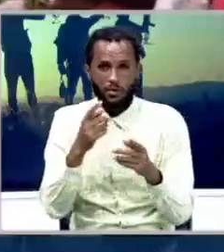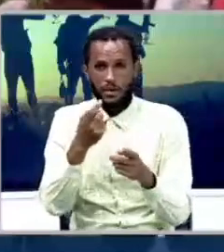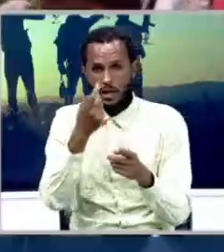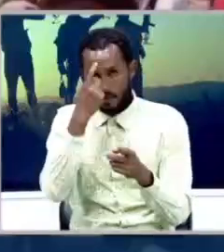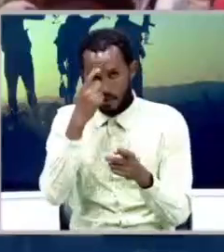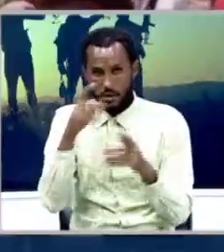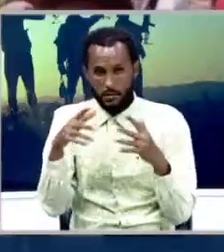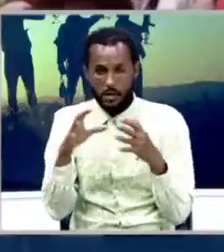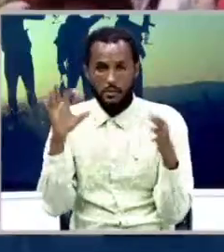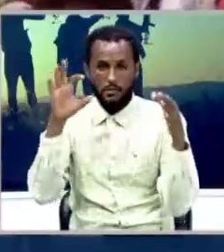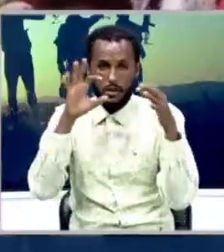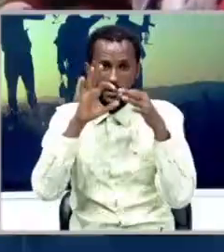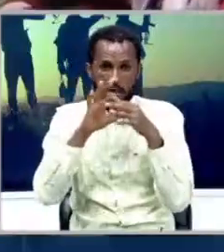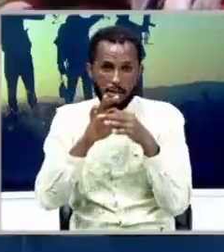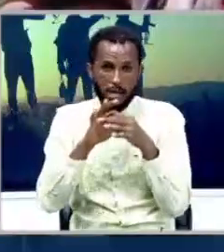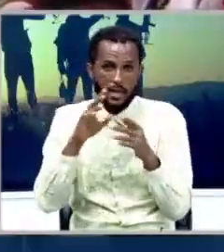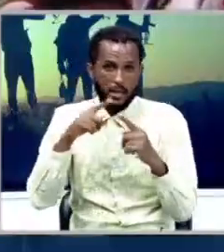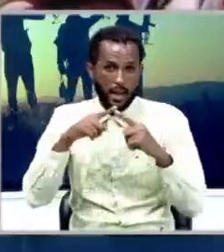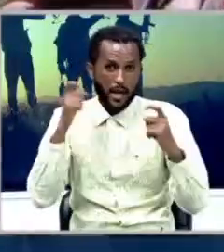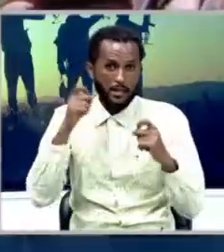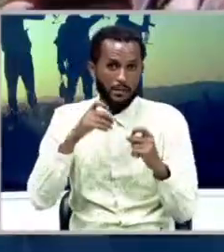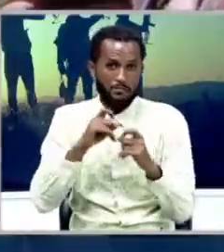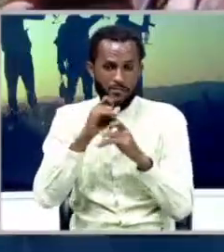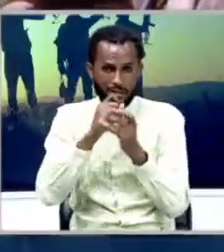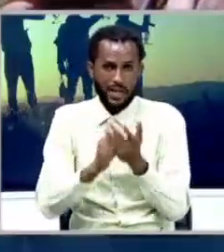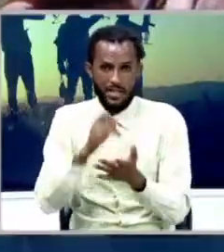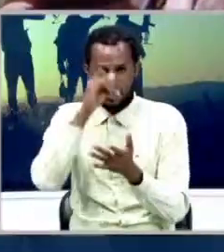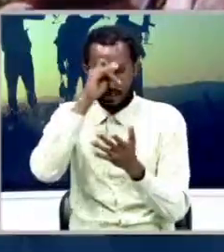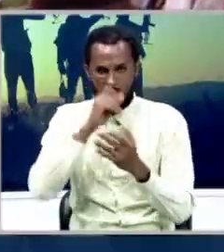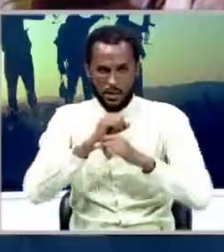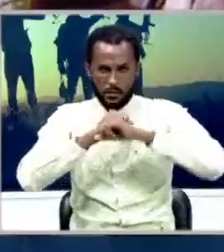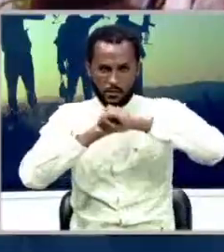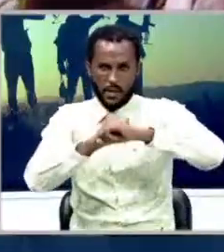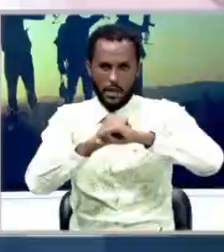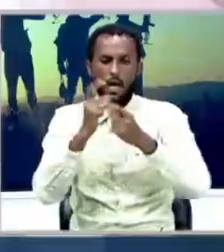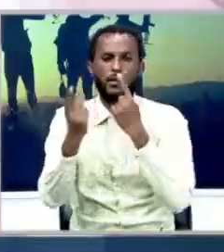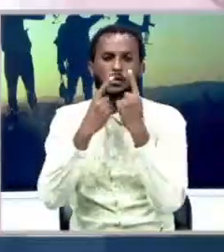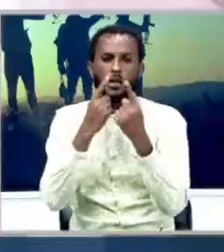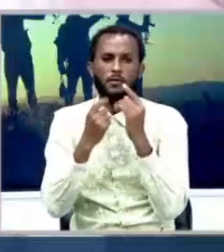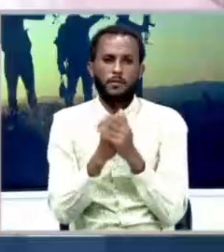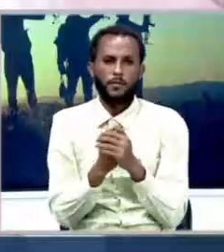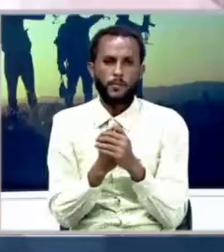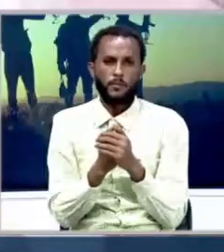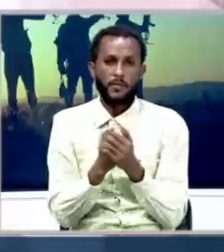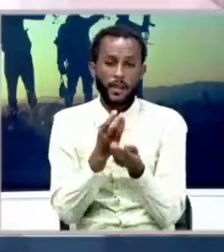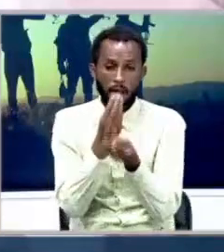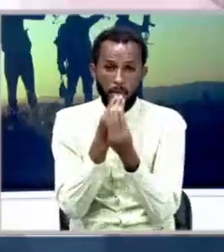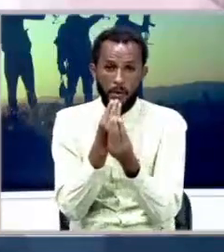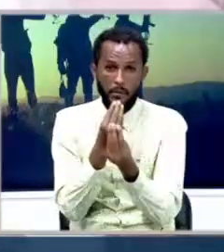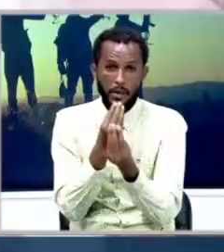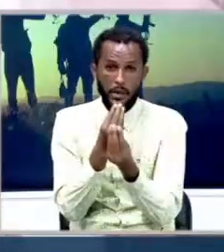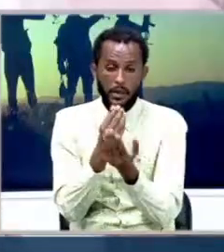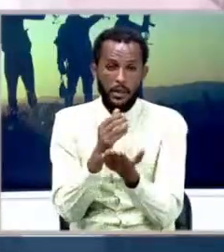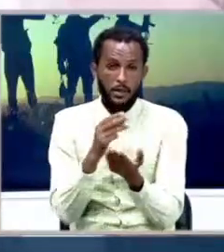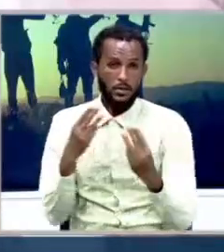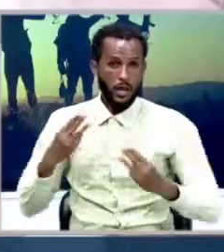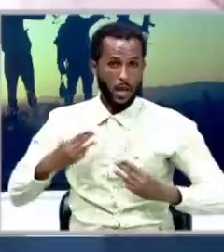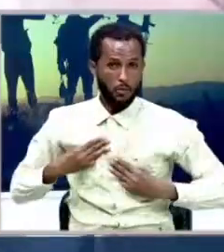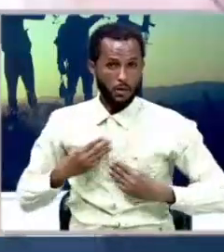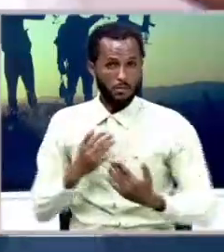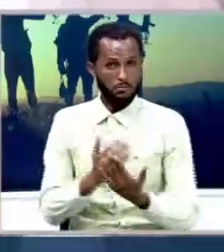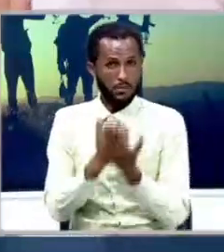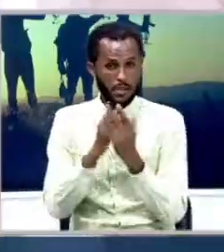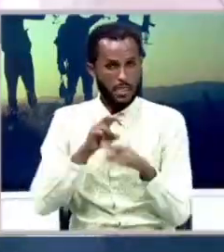ግንባርን ብምትእሳር ፀላእትን ብፅንዓትን ጅግንነትን ከም ዝምክታ ተዛሪበን ስንቂ ሰራዊት ከዝለ ቅድመኹም ለና